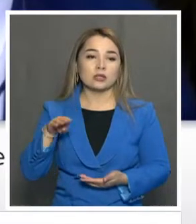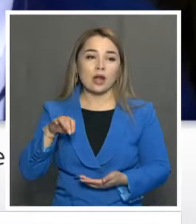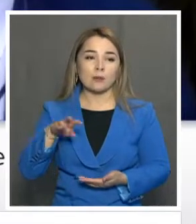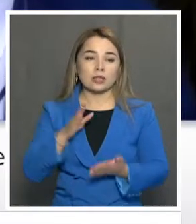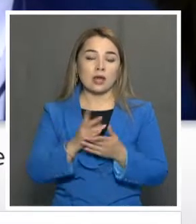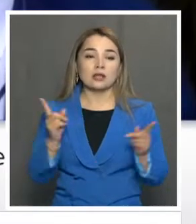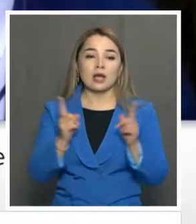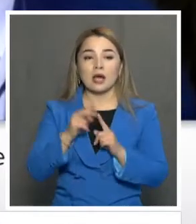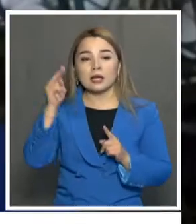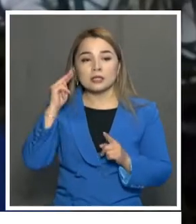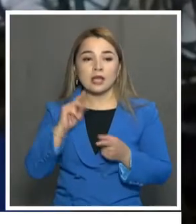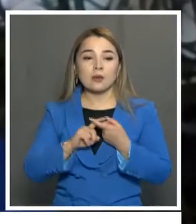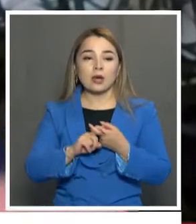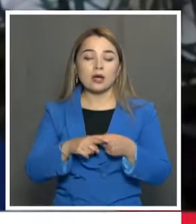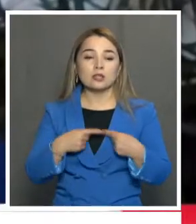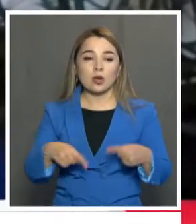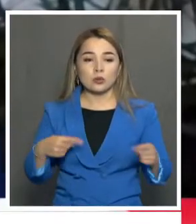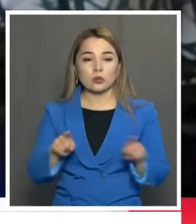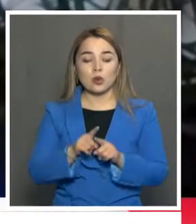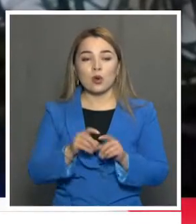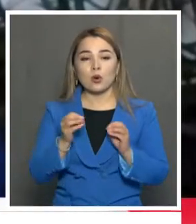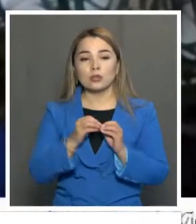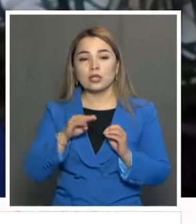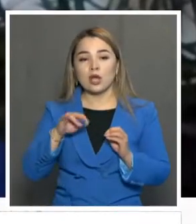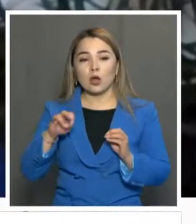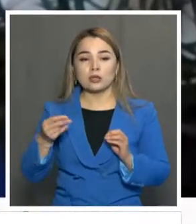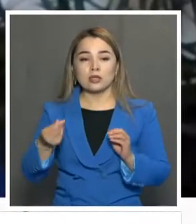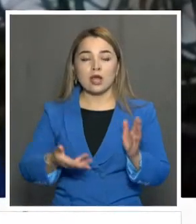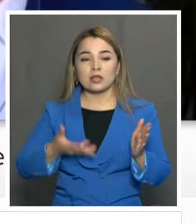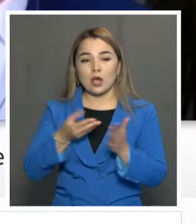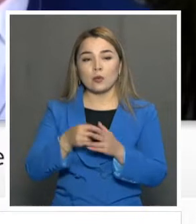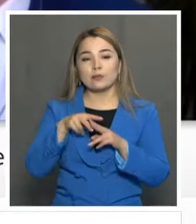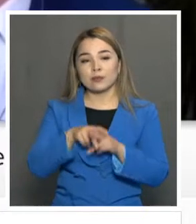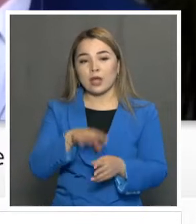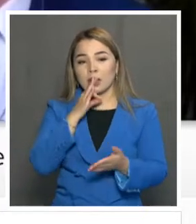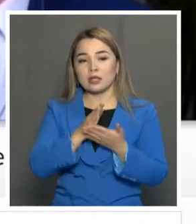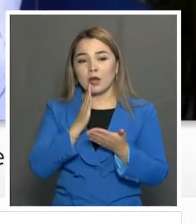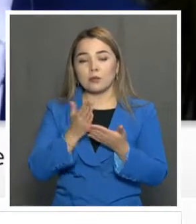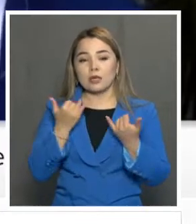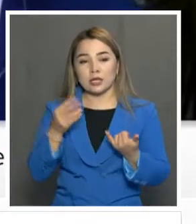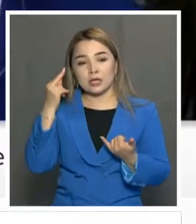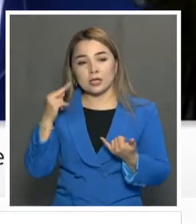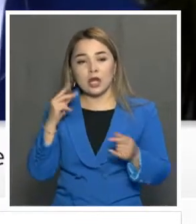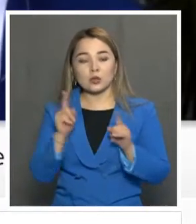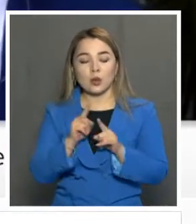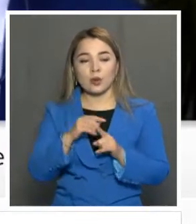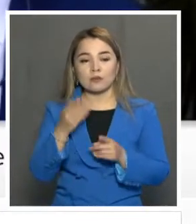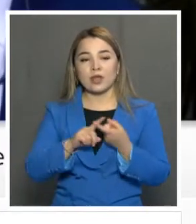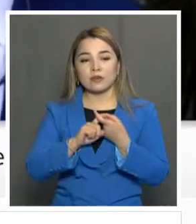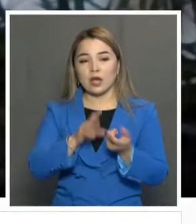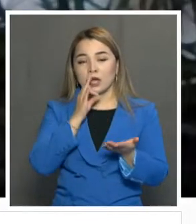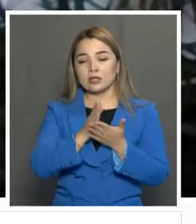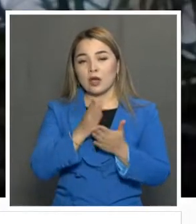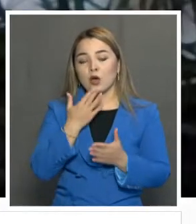кездесіп, Қытайды пандемия үшін өзге елдерге 10 триллион доллар төлеуге шақырды. Ол ақ үйде отырғанда да ковидті қытайлық вирус деп атаған. Құрама